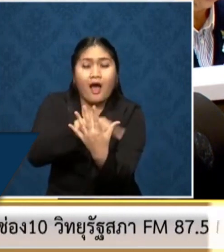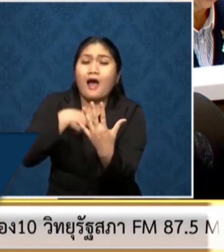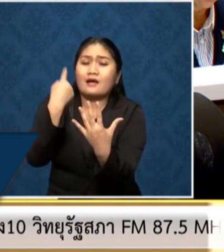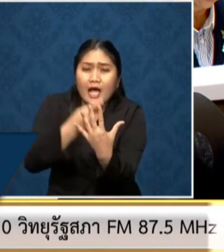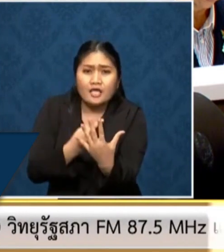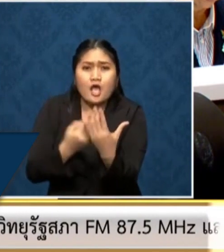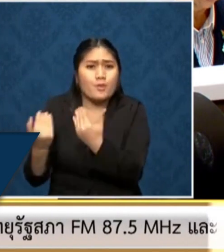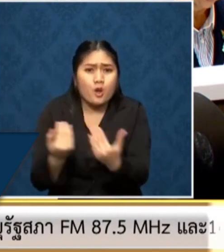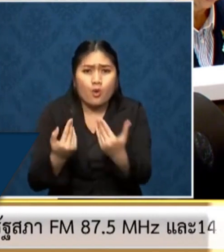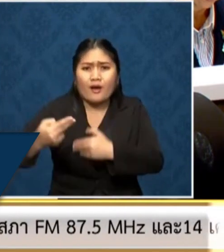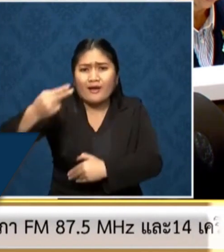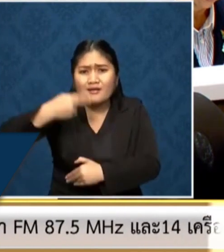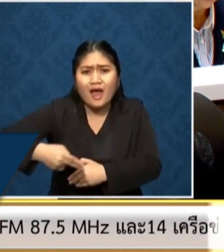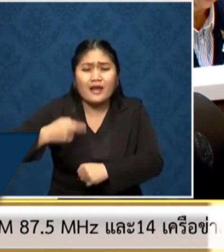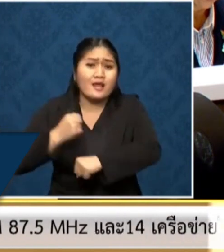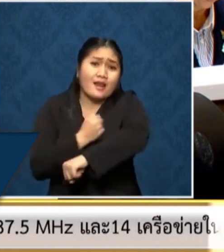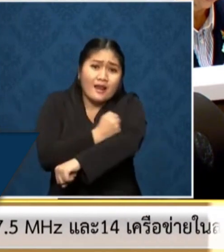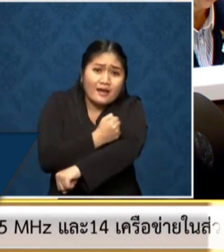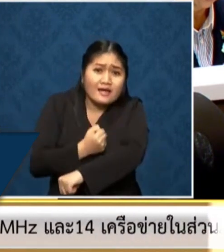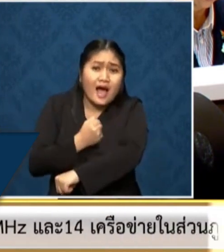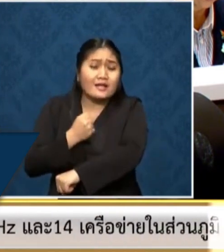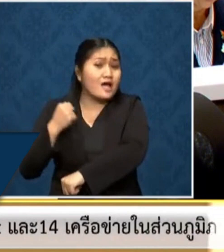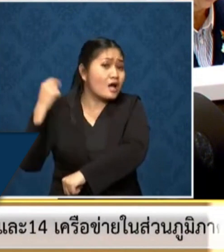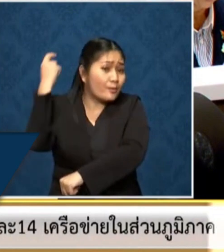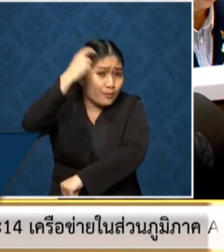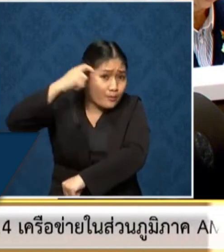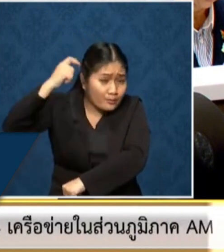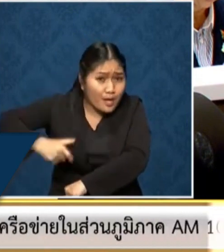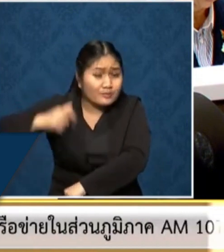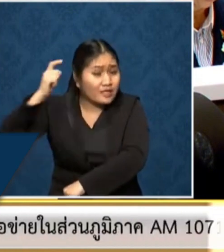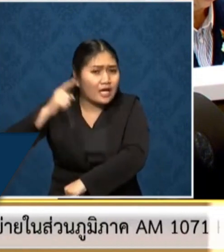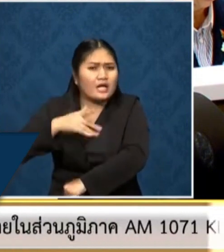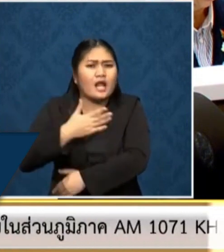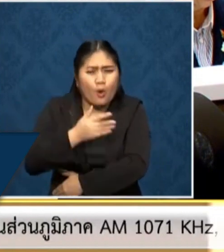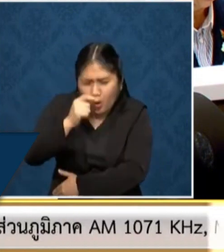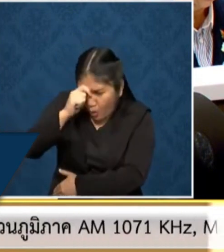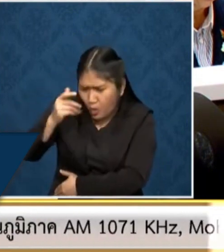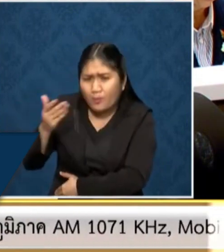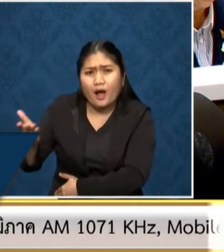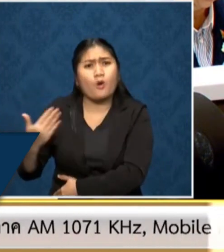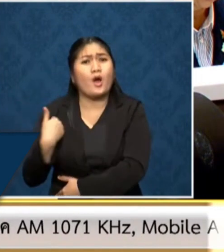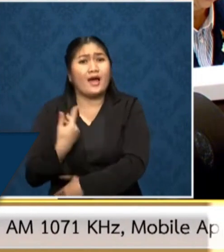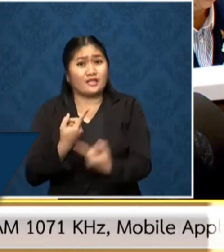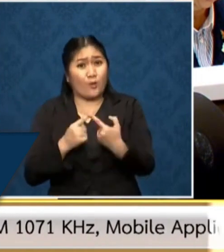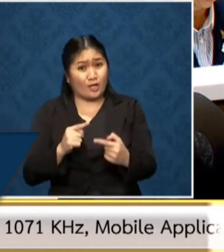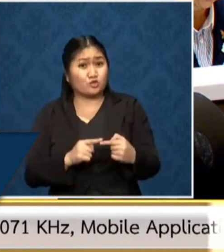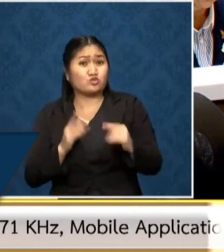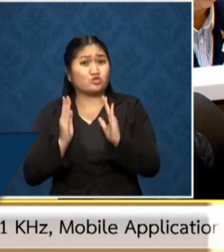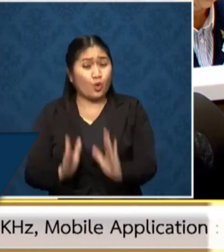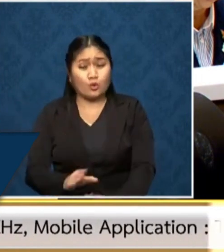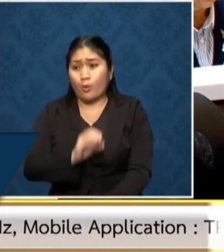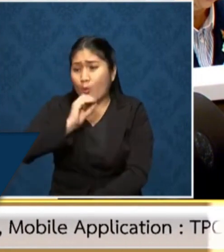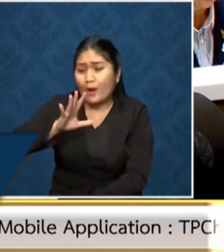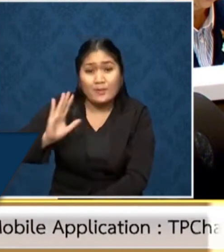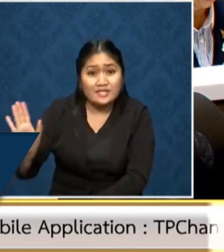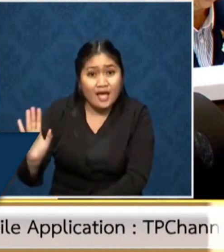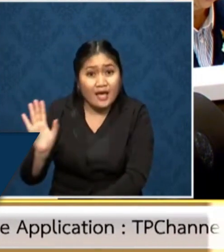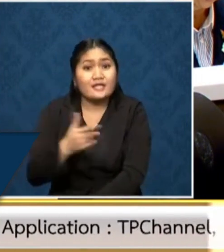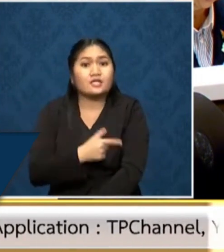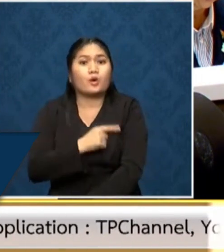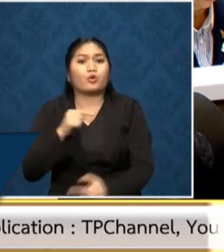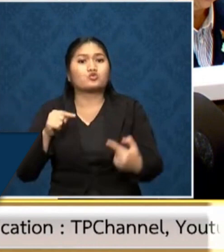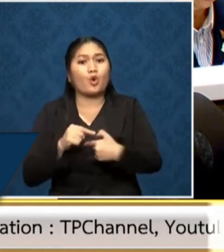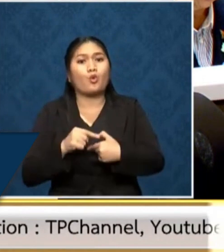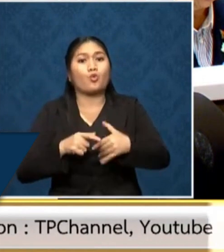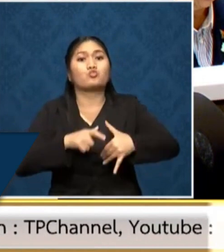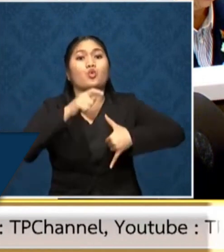รงแ calculationเรากรส volunteeringต่ทไมใชเรื่การสัญชาแตการระบุตัวตนเขาเรีกวากร